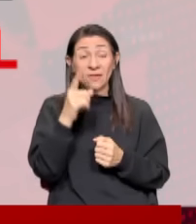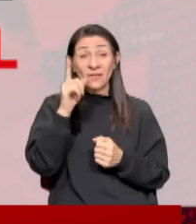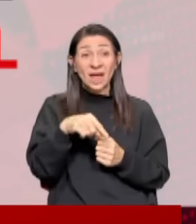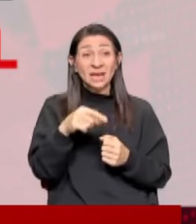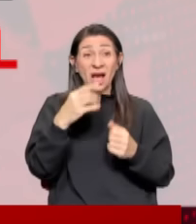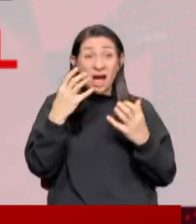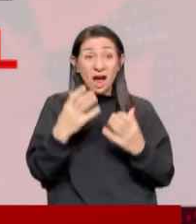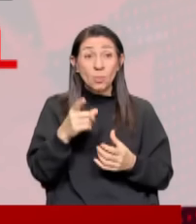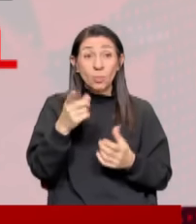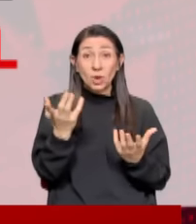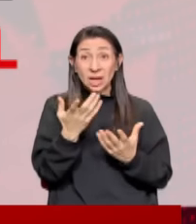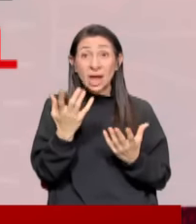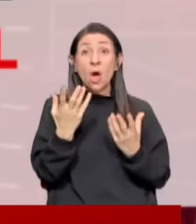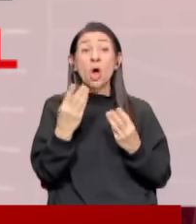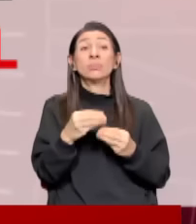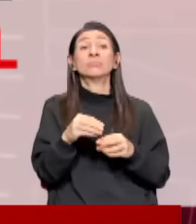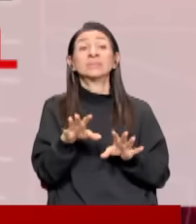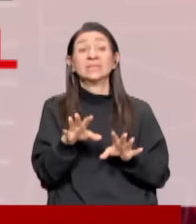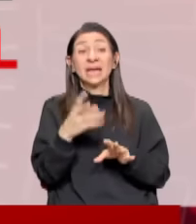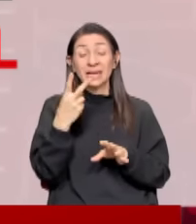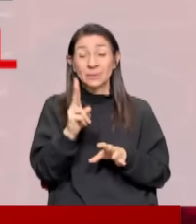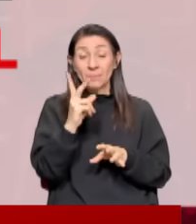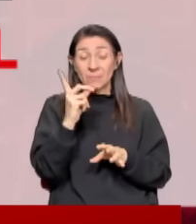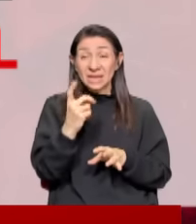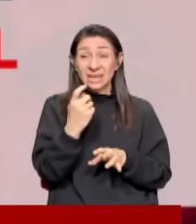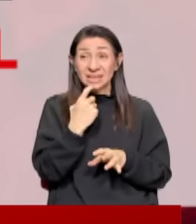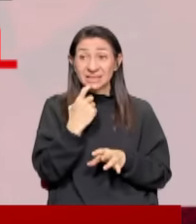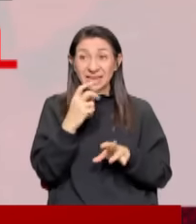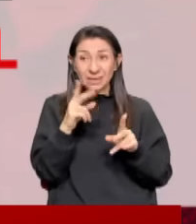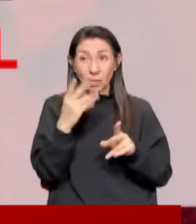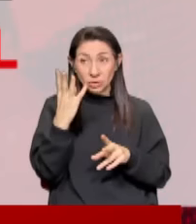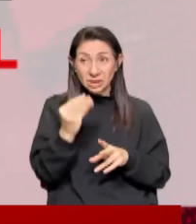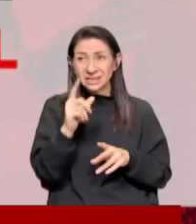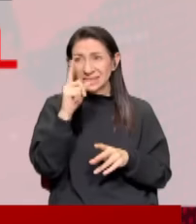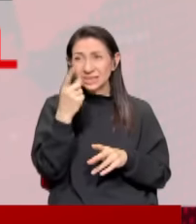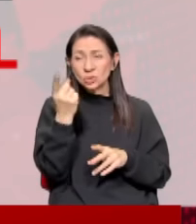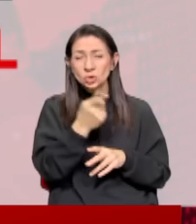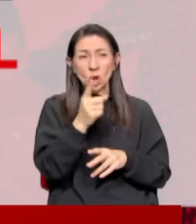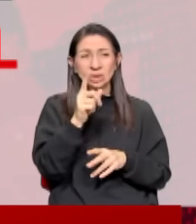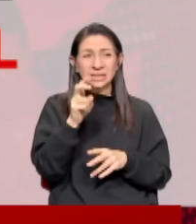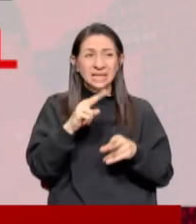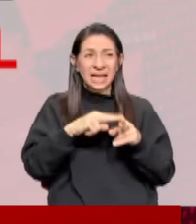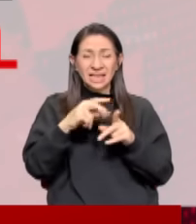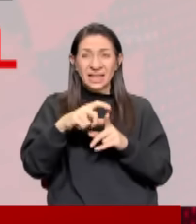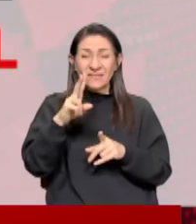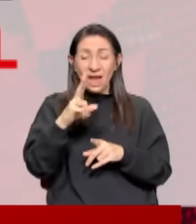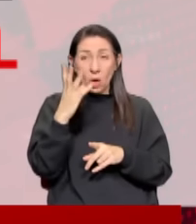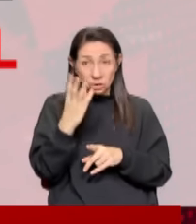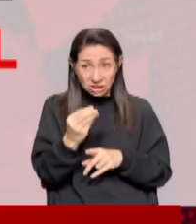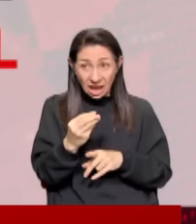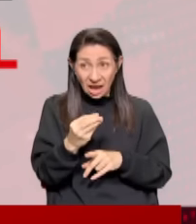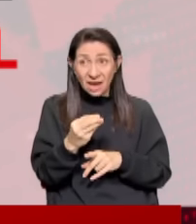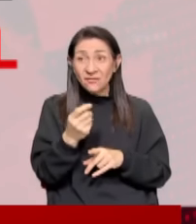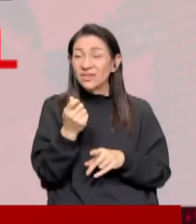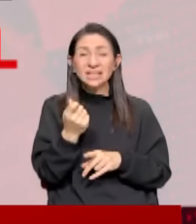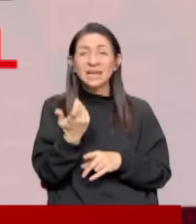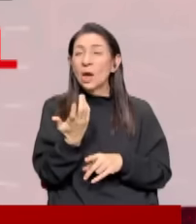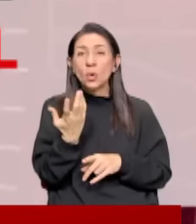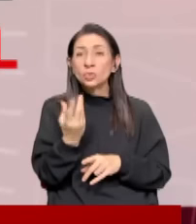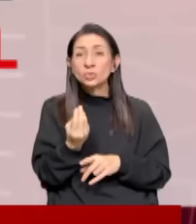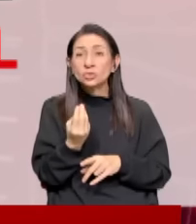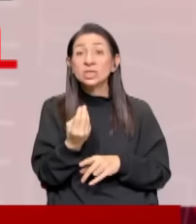vergi yükü bu kadar olmasa, 2001 yılındaki gibi sadece %18 KDV uygulansa fiyatı